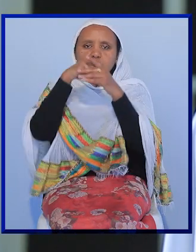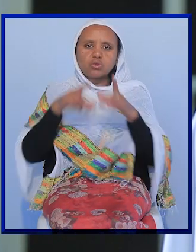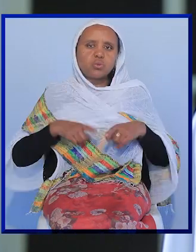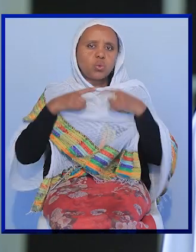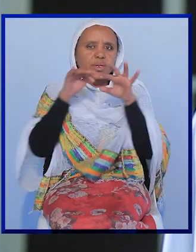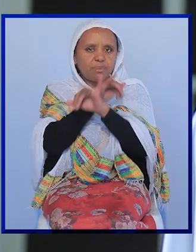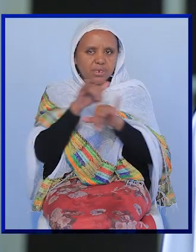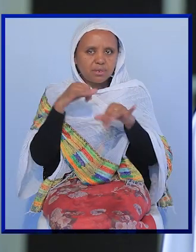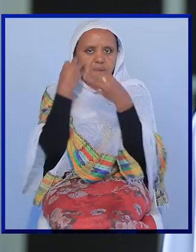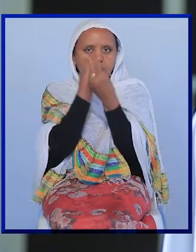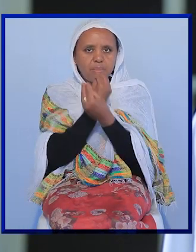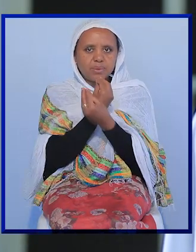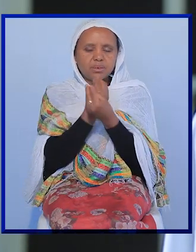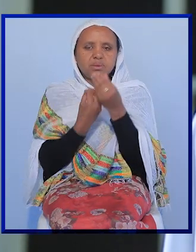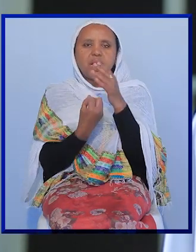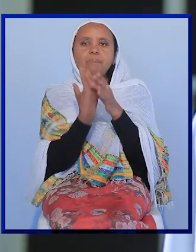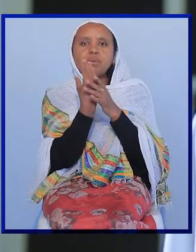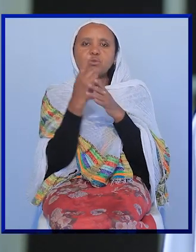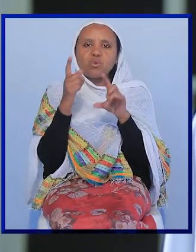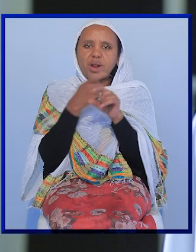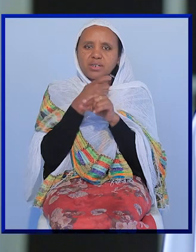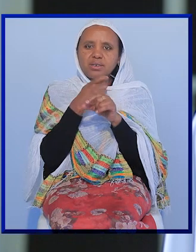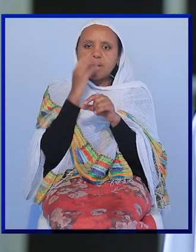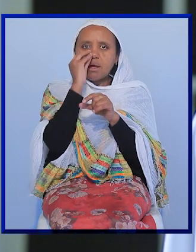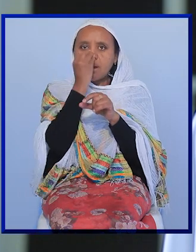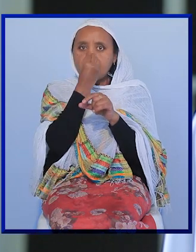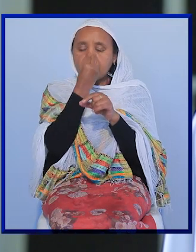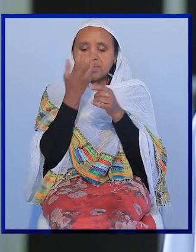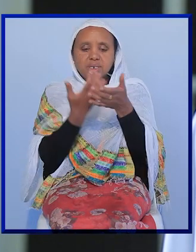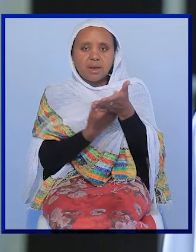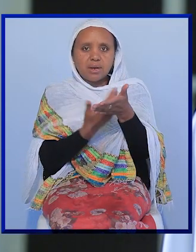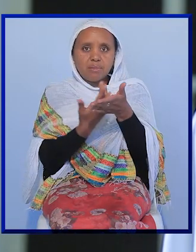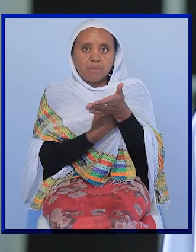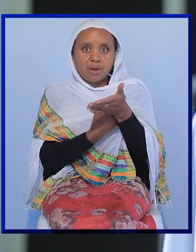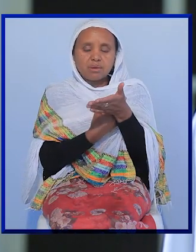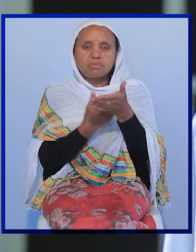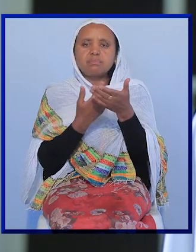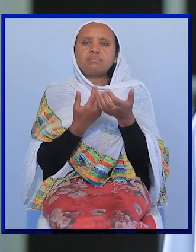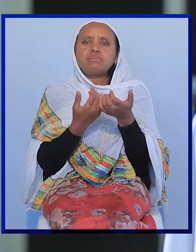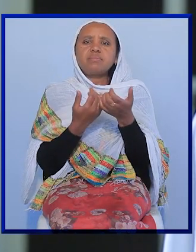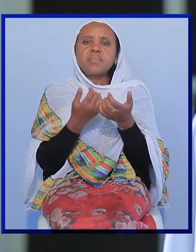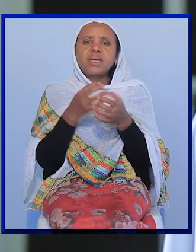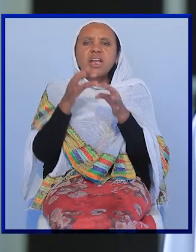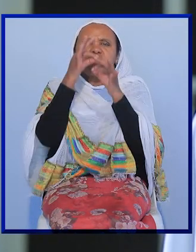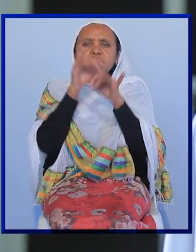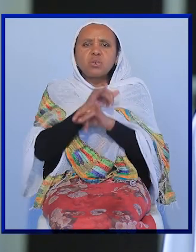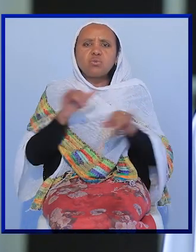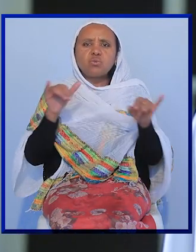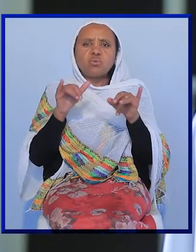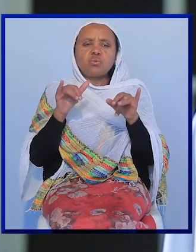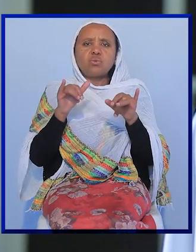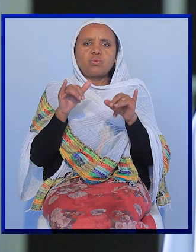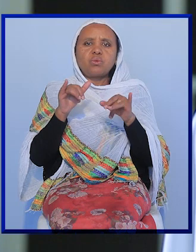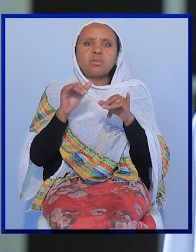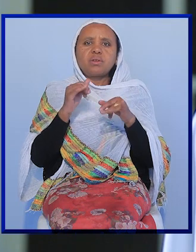እንደዚያ ያበበች ትሆናለች ማለት ነው። አበባ እሳት ይለበልባል፣ የበዛ ሙቀትም ያደርቃል። ነፍስም እንዲሁ ፍትወት